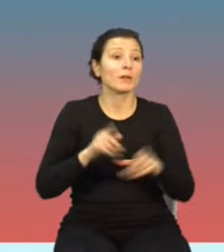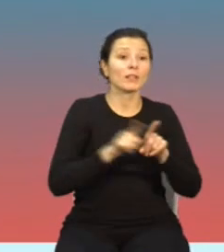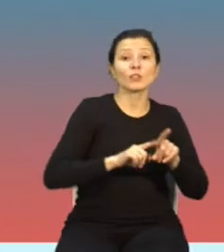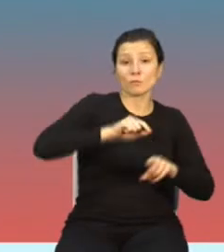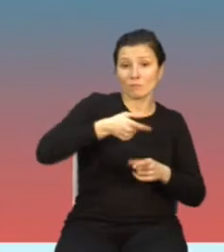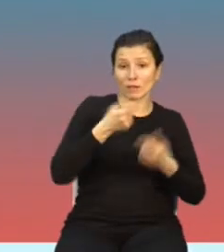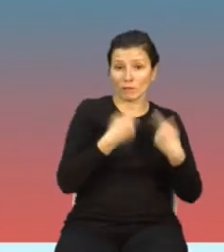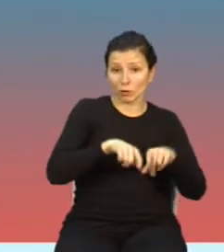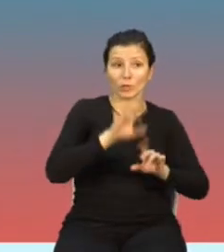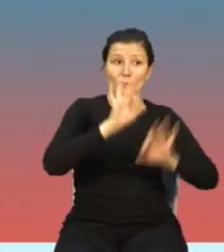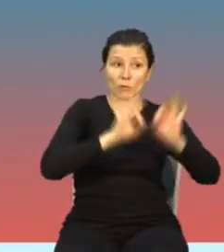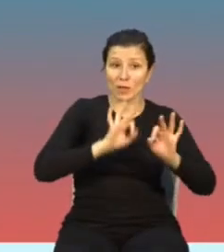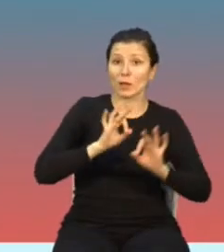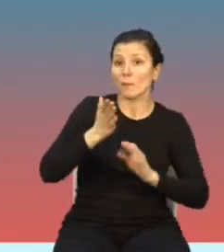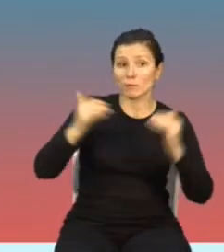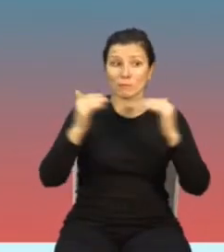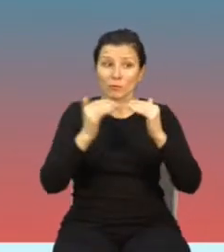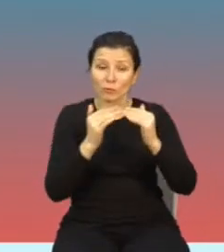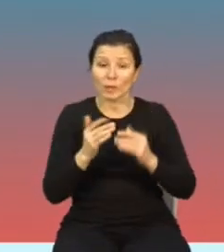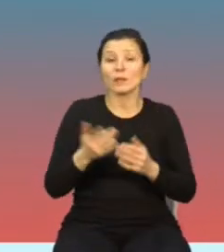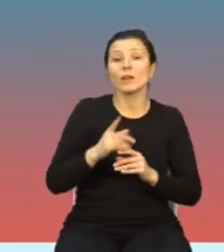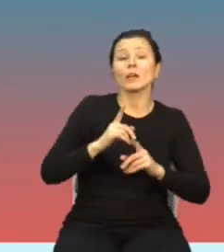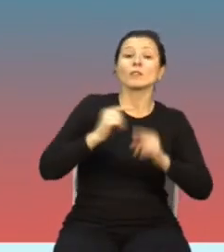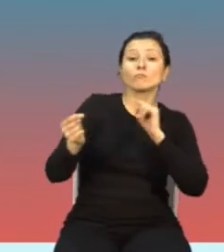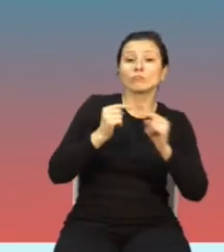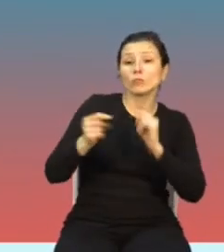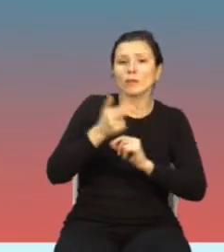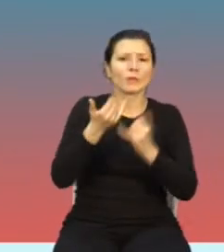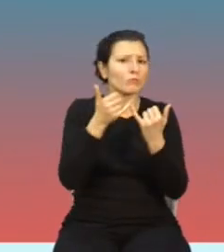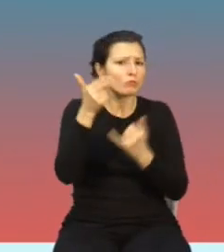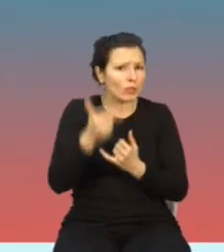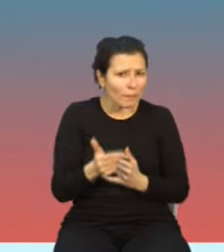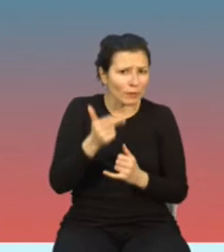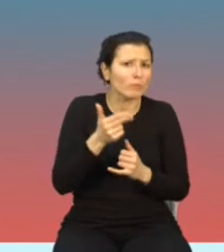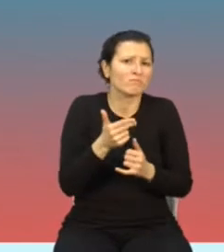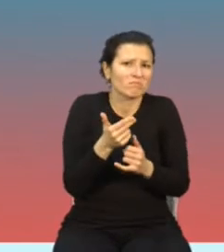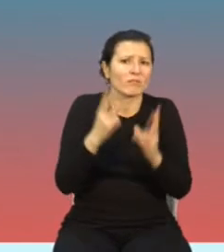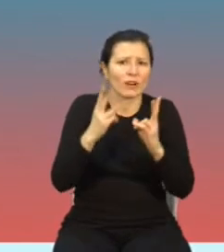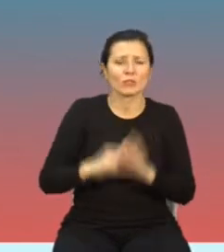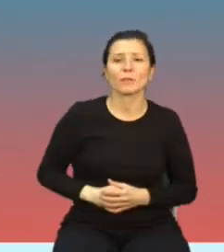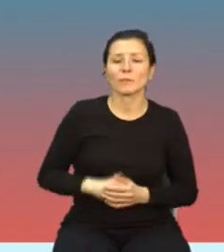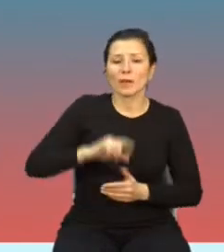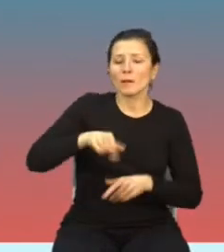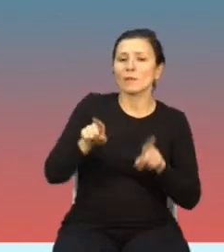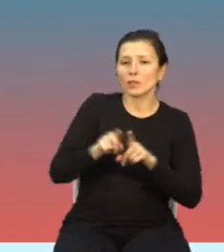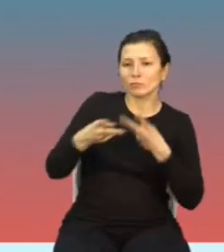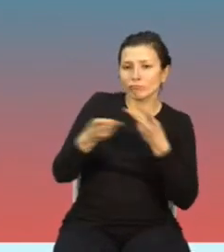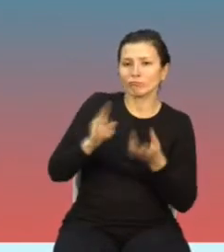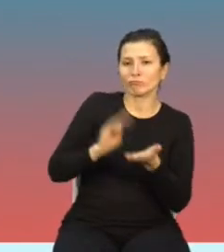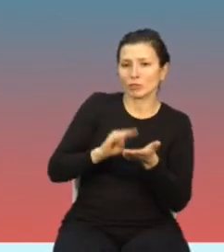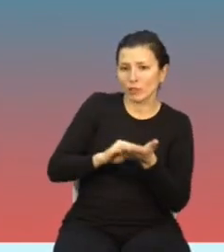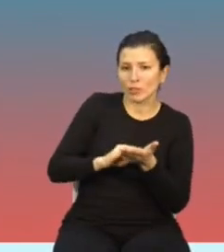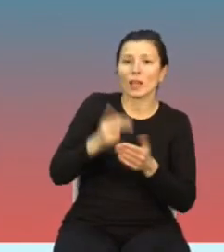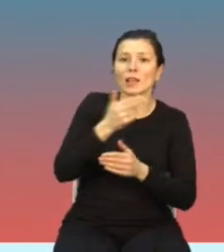czy są jakieś konkretne tematy, które wymagają naszej uwagi. Też dzielimy się naszym doświadczeniem na temat